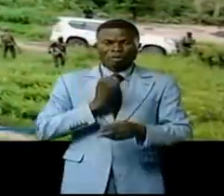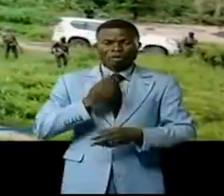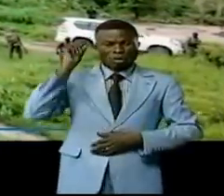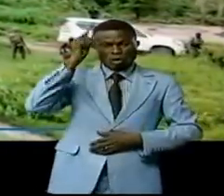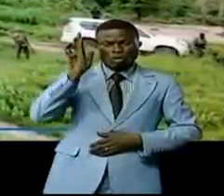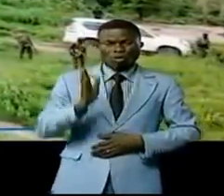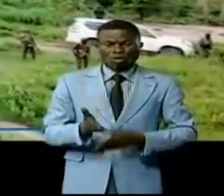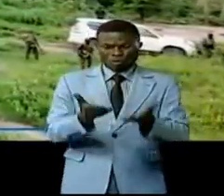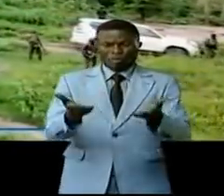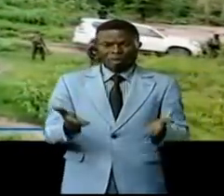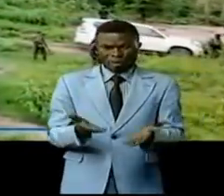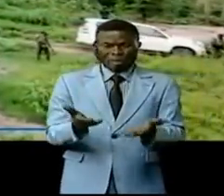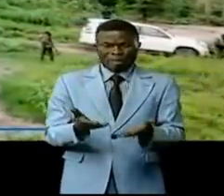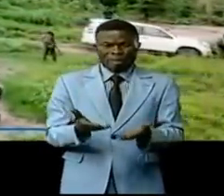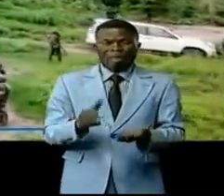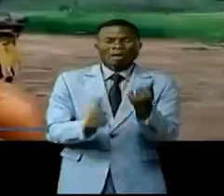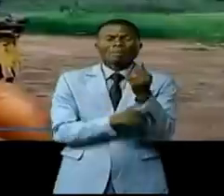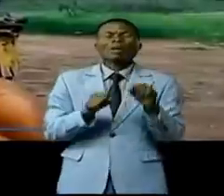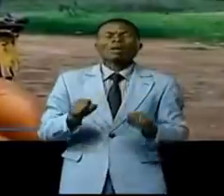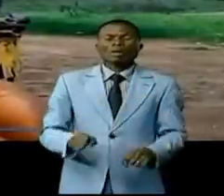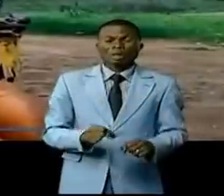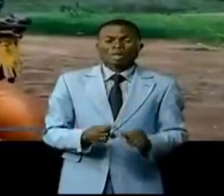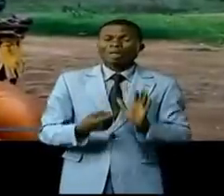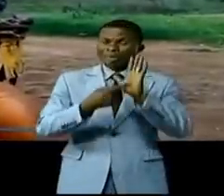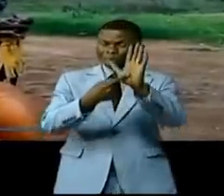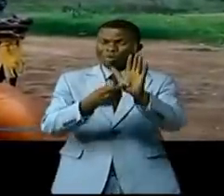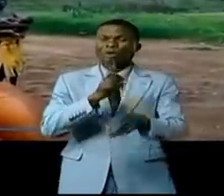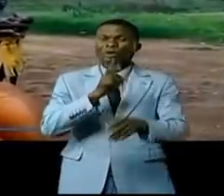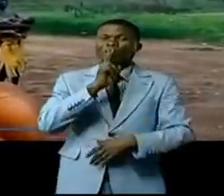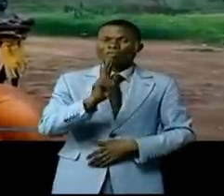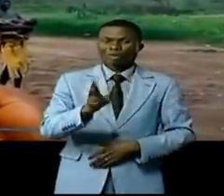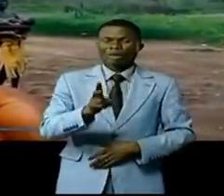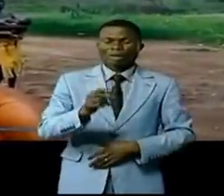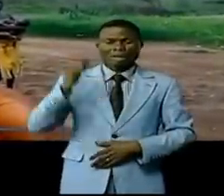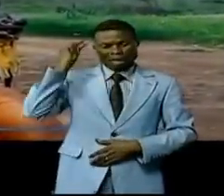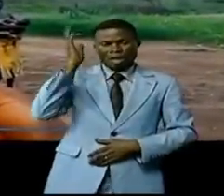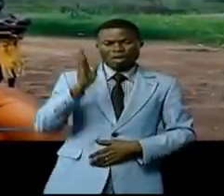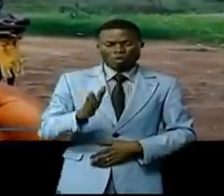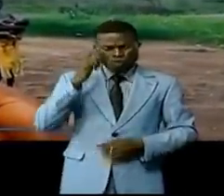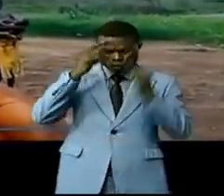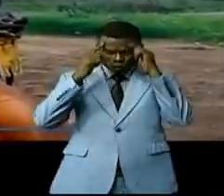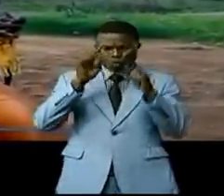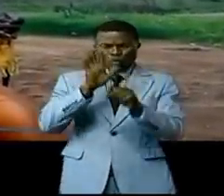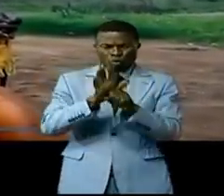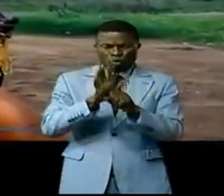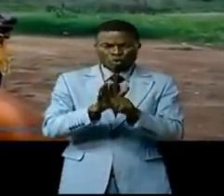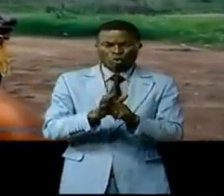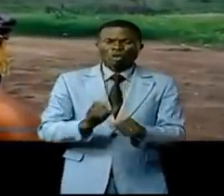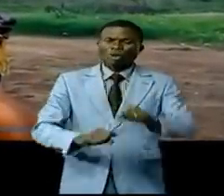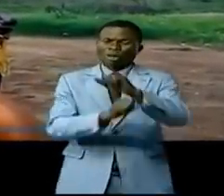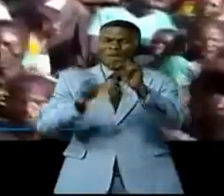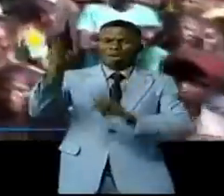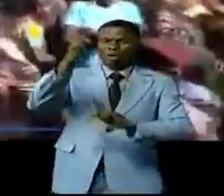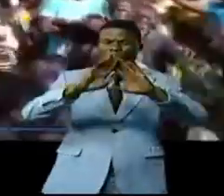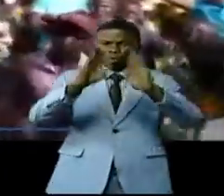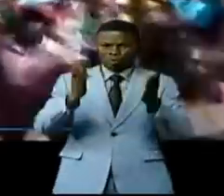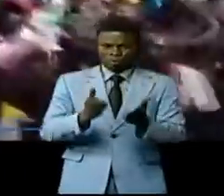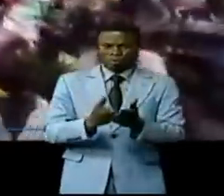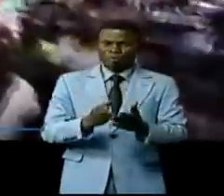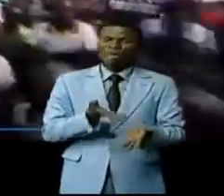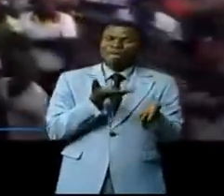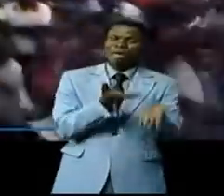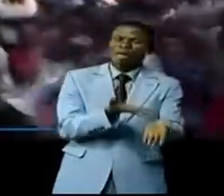les lieux des drames. En tout cas, ça démontre combien le gouverneur a les soucis de la population de Kalikoumi. Une